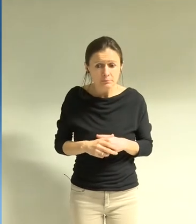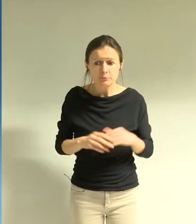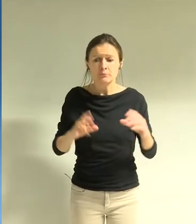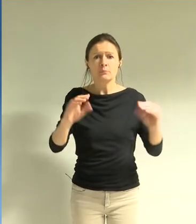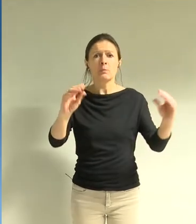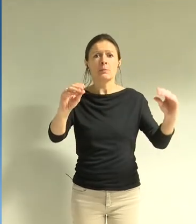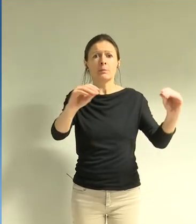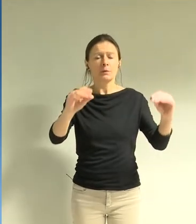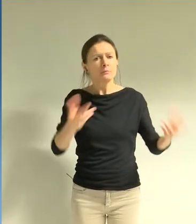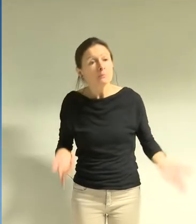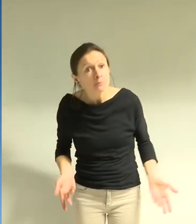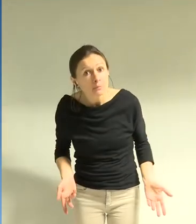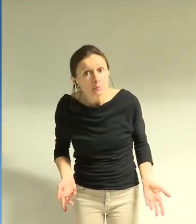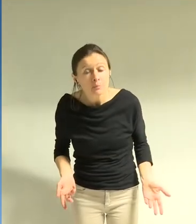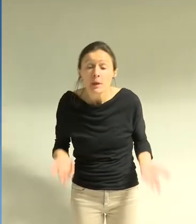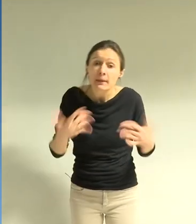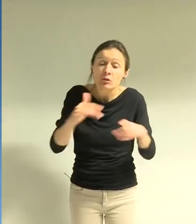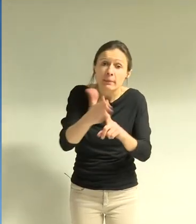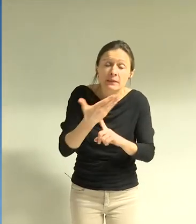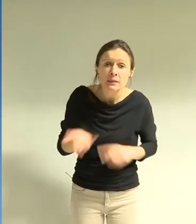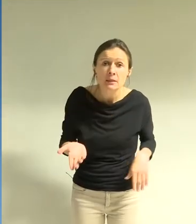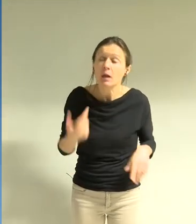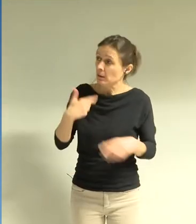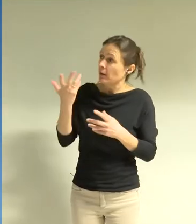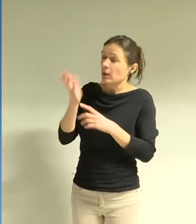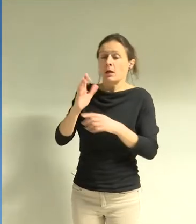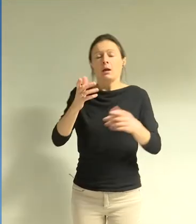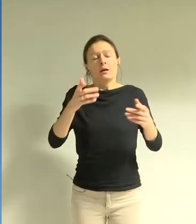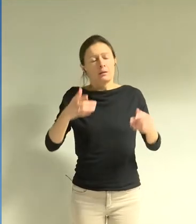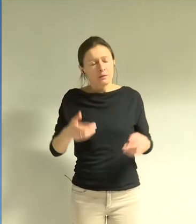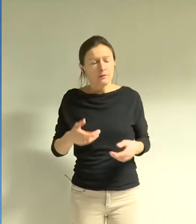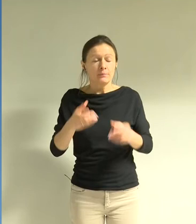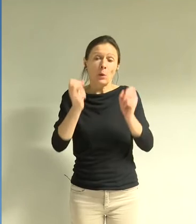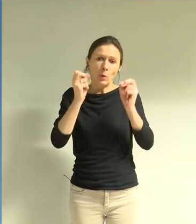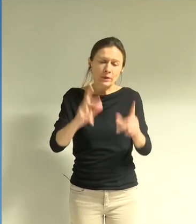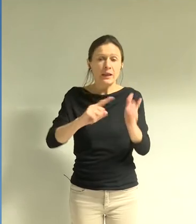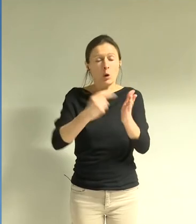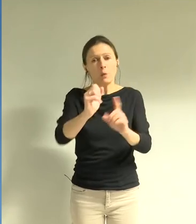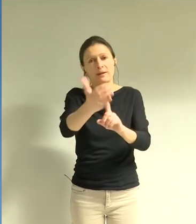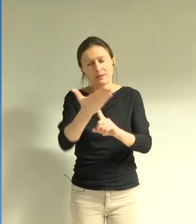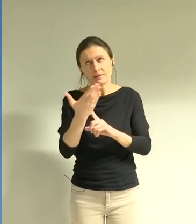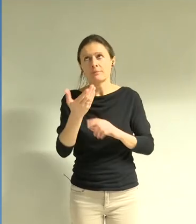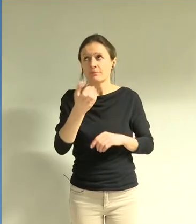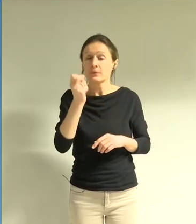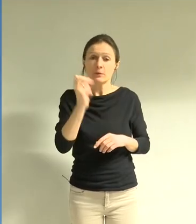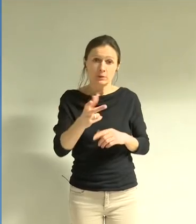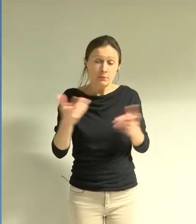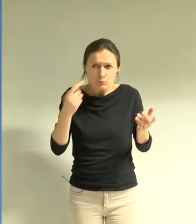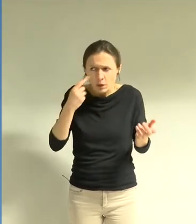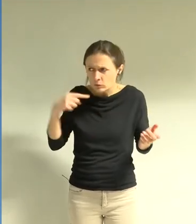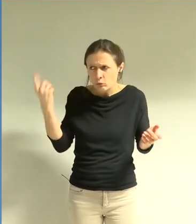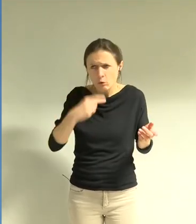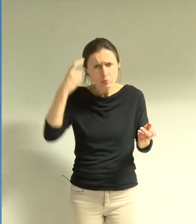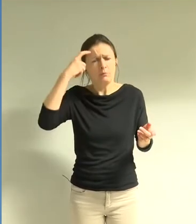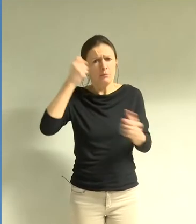non mais là vous l'avez déjà présenté balesi reprenait la parole pour représenter votre amendement mais je pense que tout le monde l'avait en